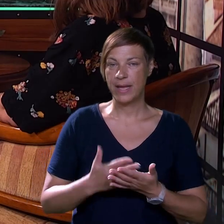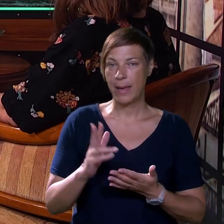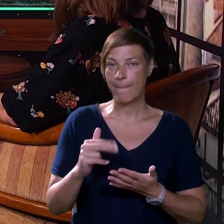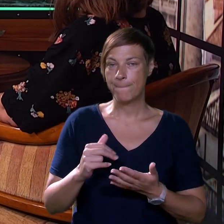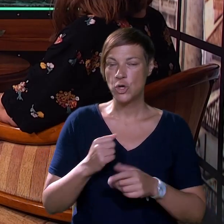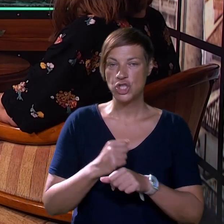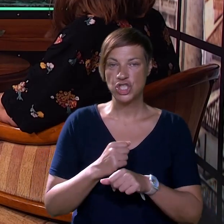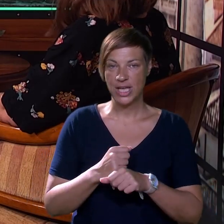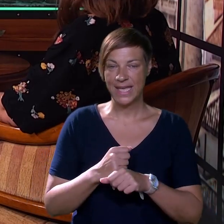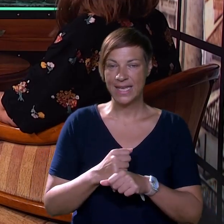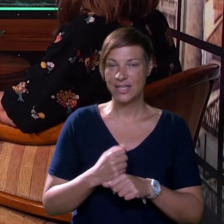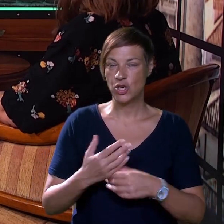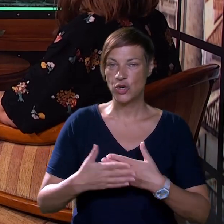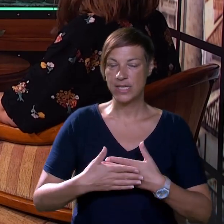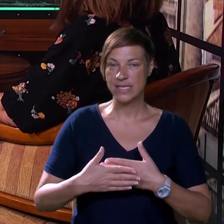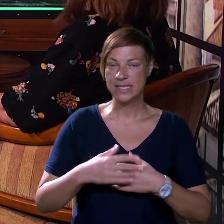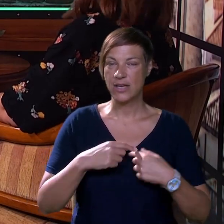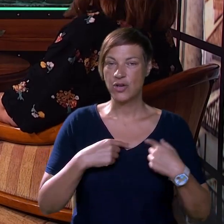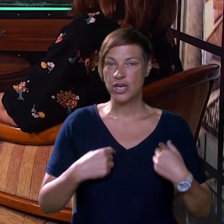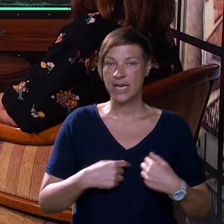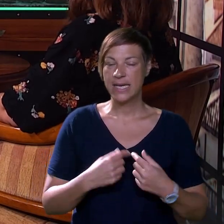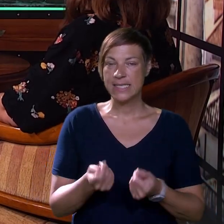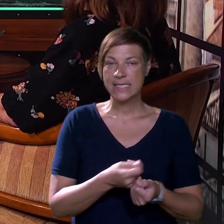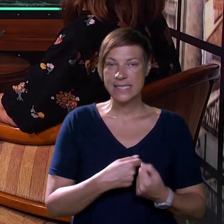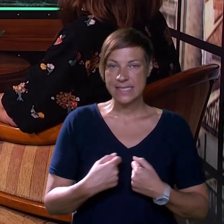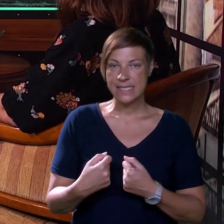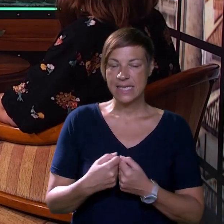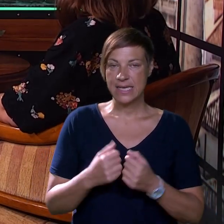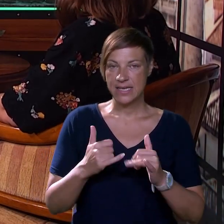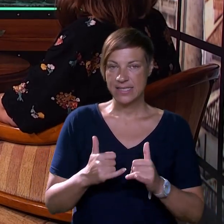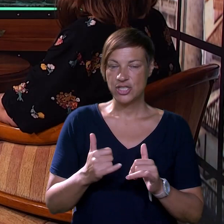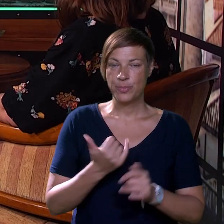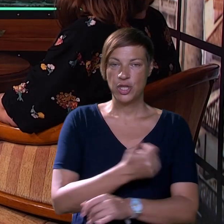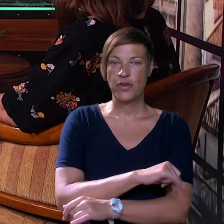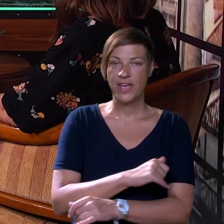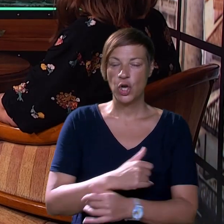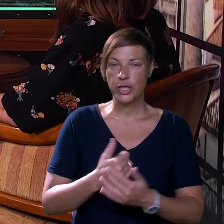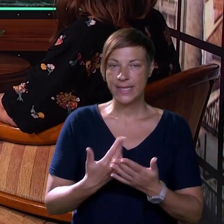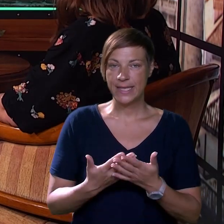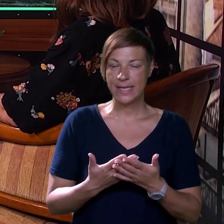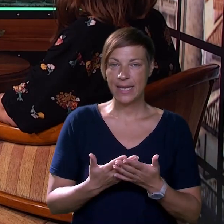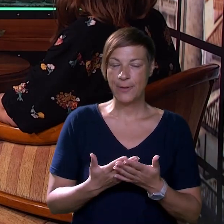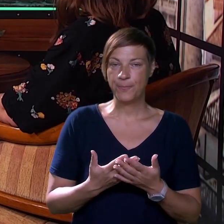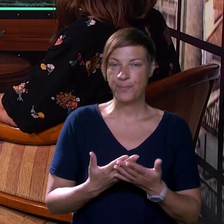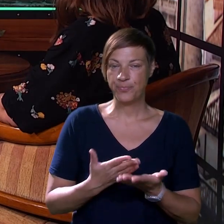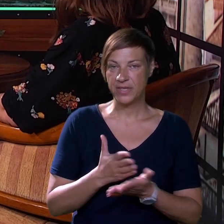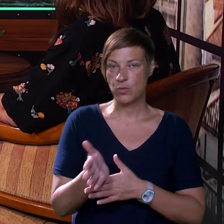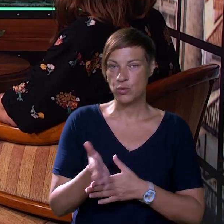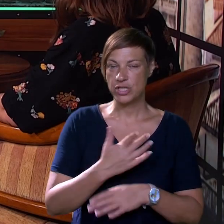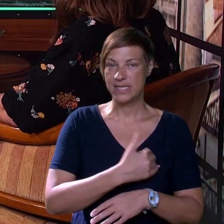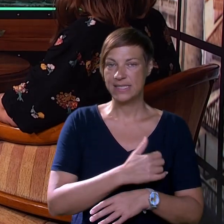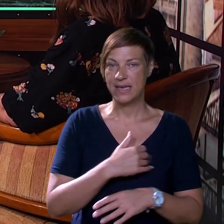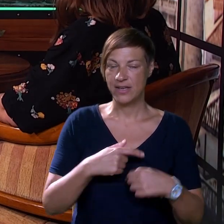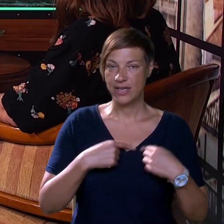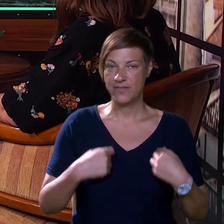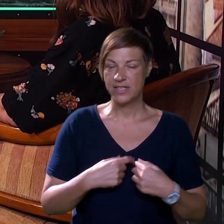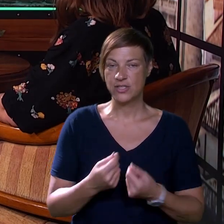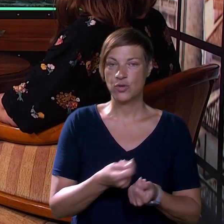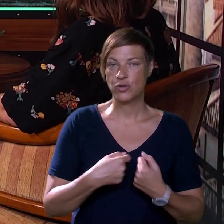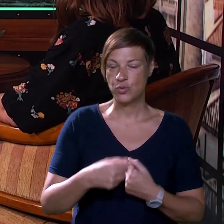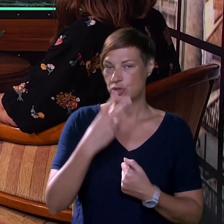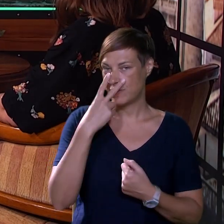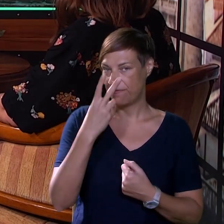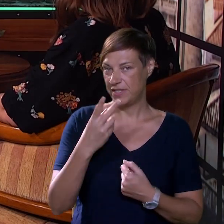jedna kardiološka radionica koju naša kardiologija organizira. Sada će biti ove godine. I uđite vi na stranicu Hrvatskog kardiološkog